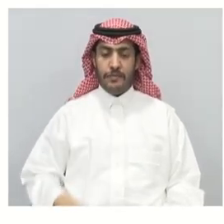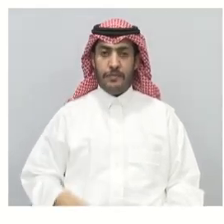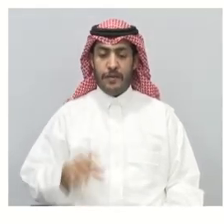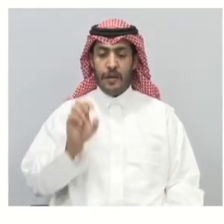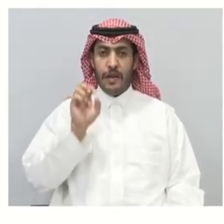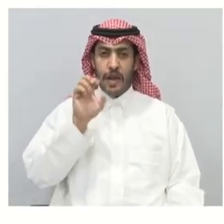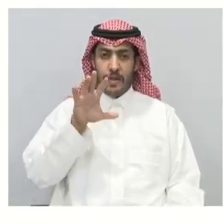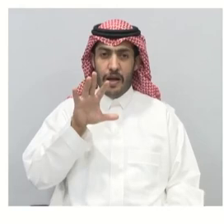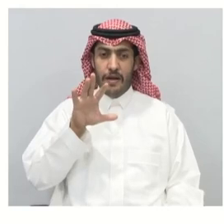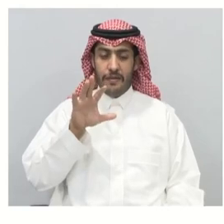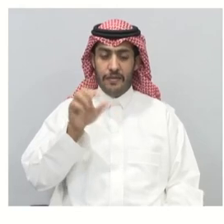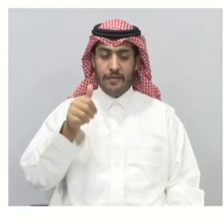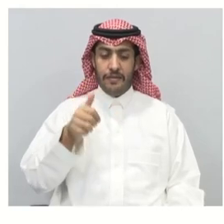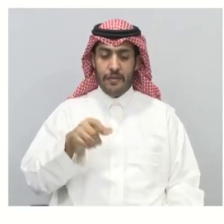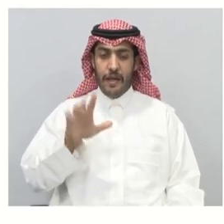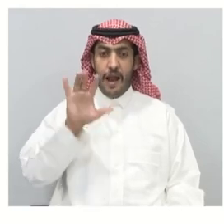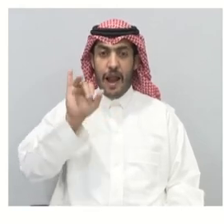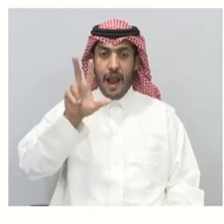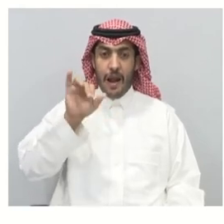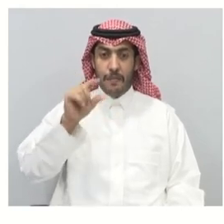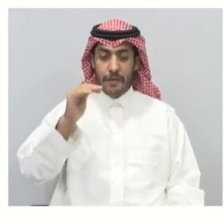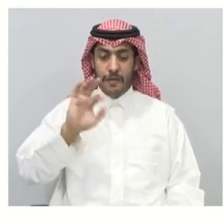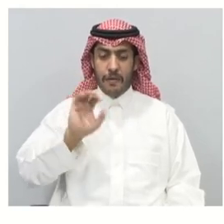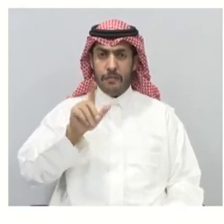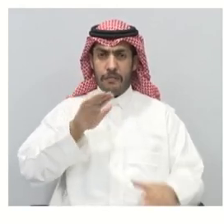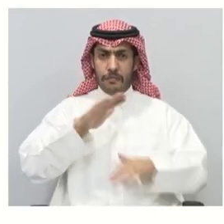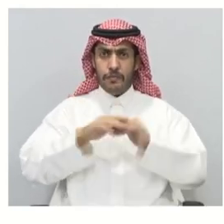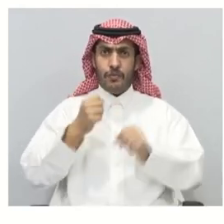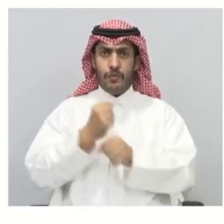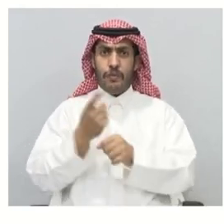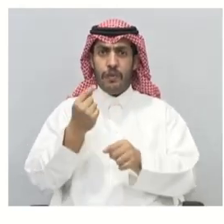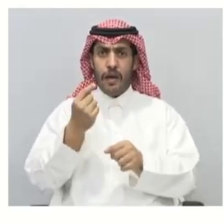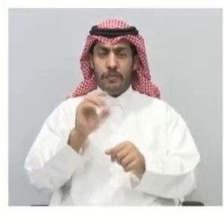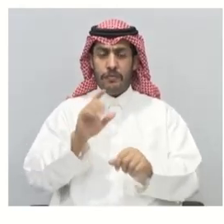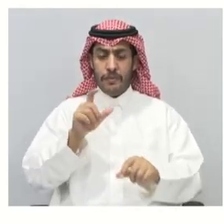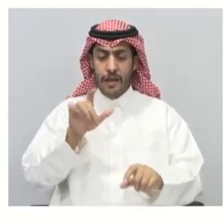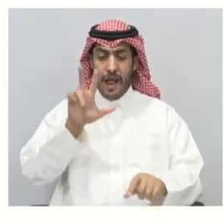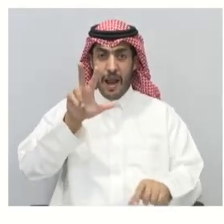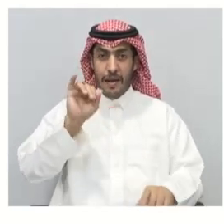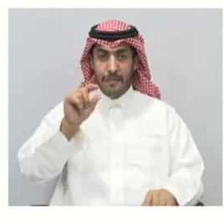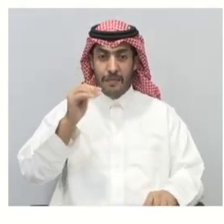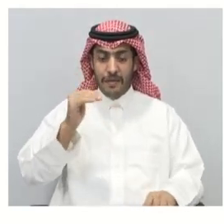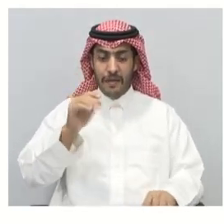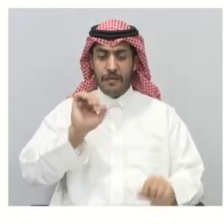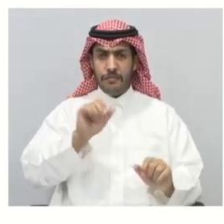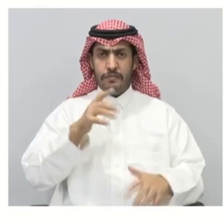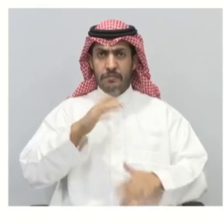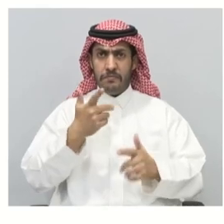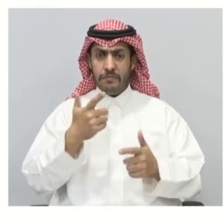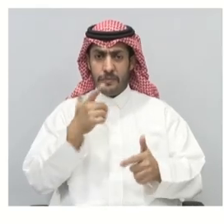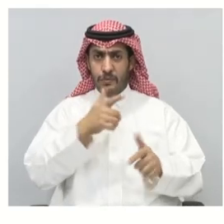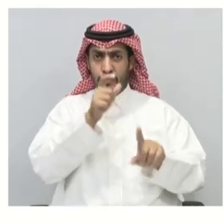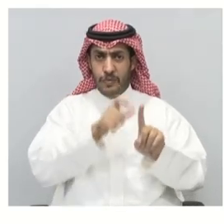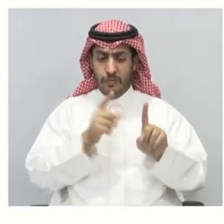اضاءه المدح هو الثناء بصفات الحسنه المدح هو الثناء بالصفات الحسنه